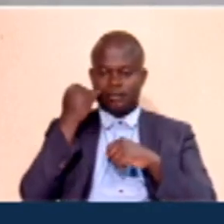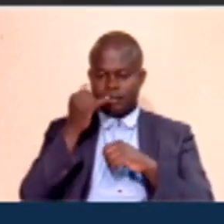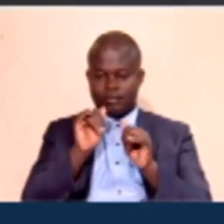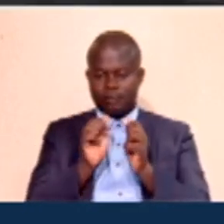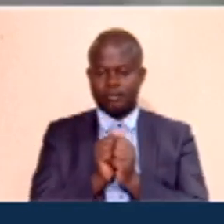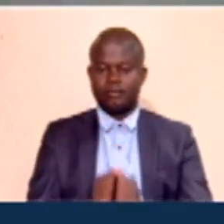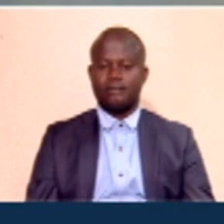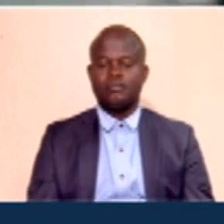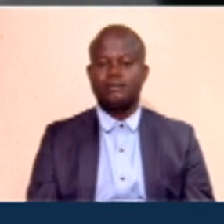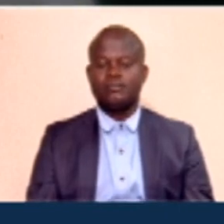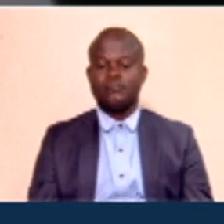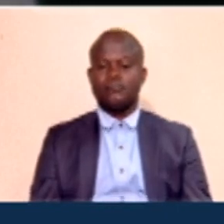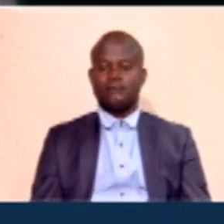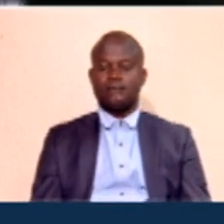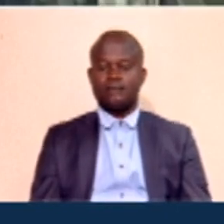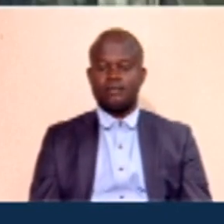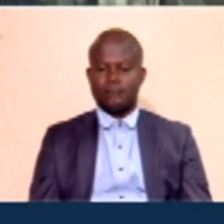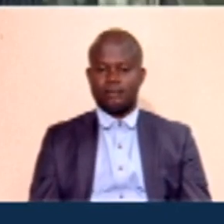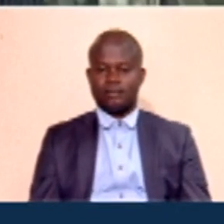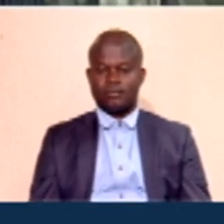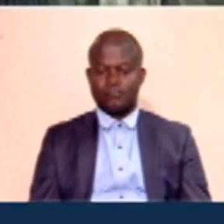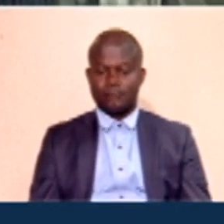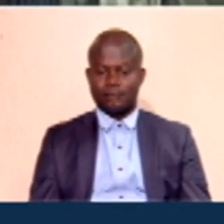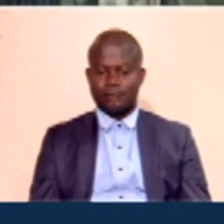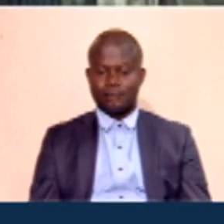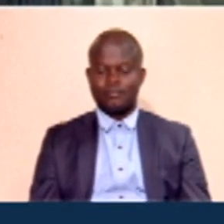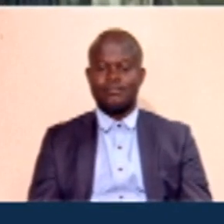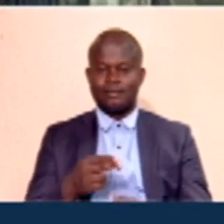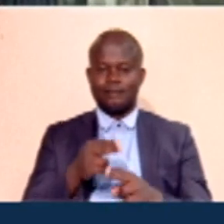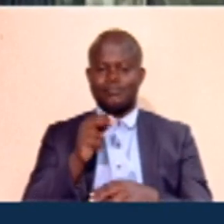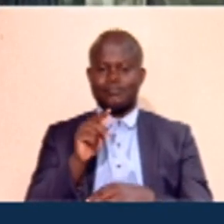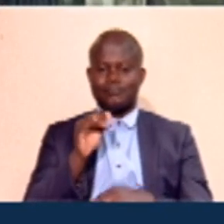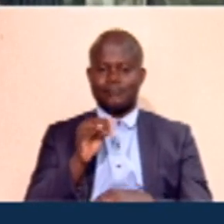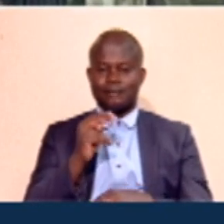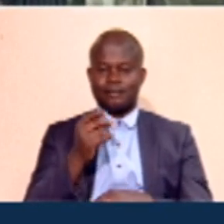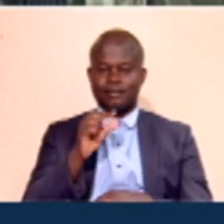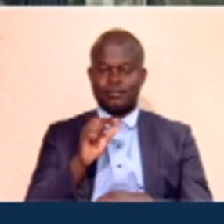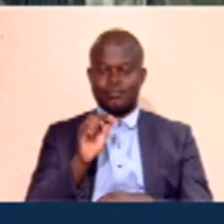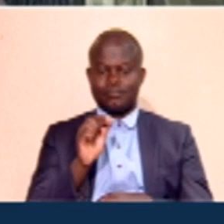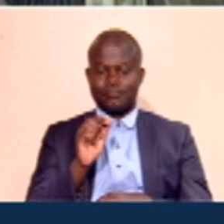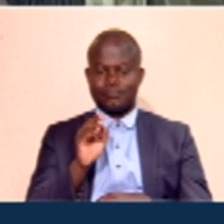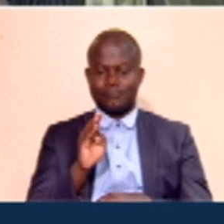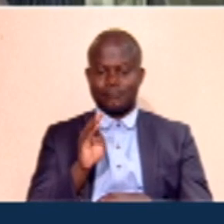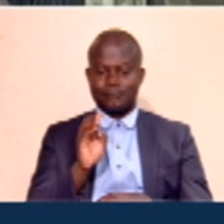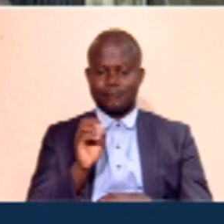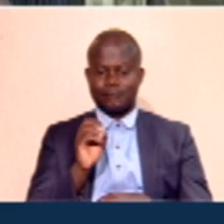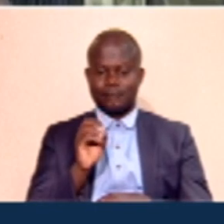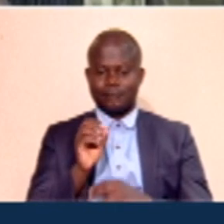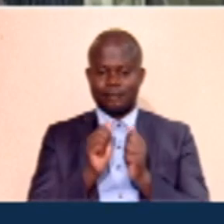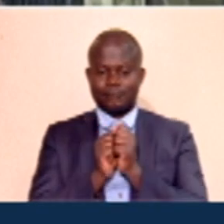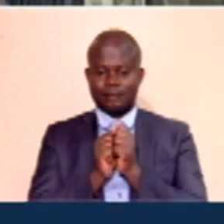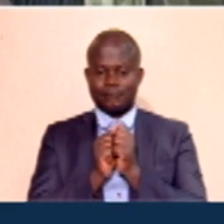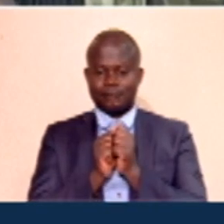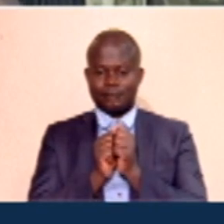bizanaguma hano. Mwiriwe neza King. Muraho. Actually nitwa King Ingabo. Ngabo King bivuze mu buryo bumwe cyangwa